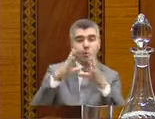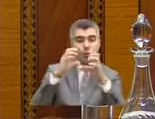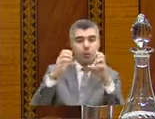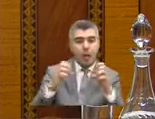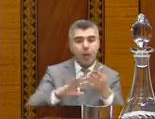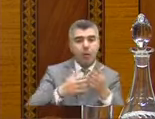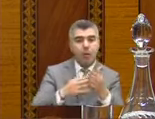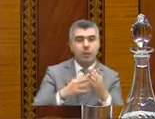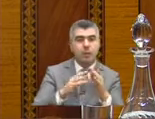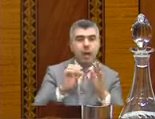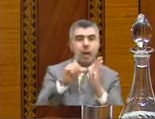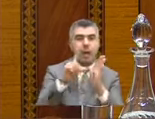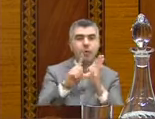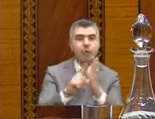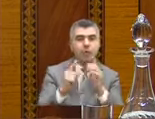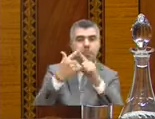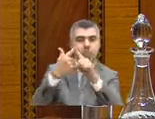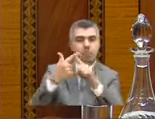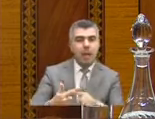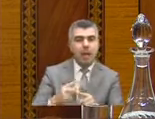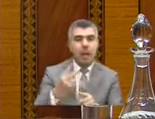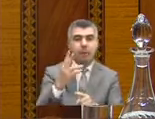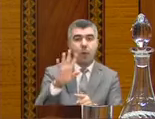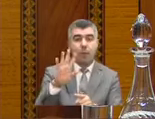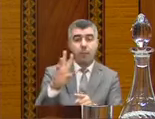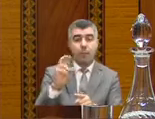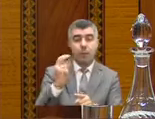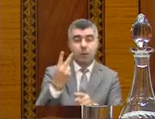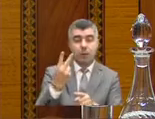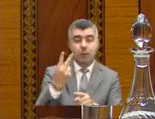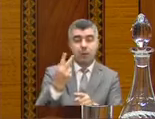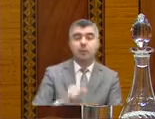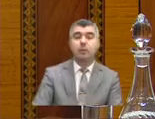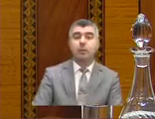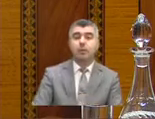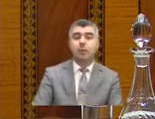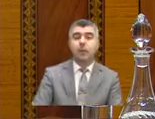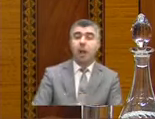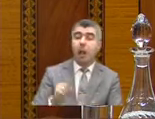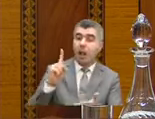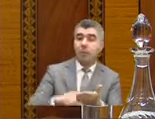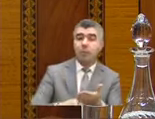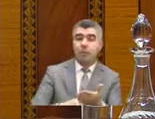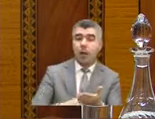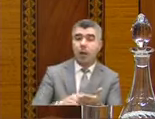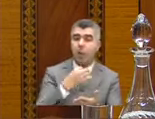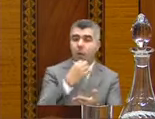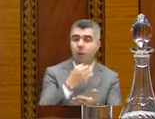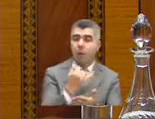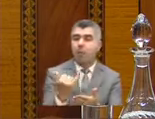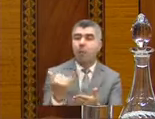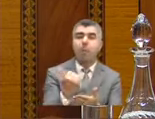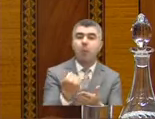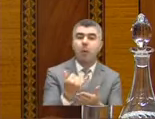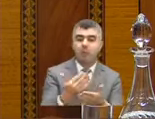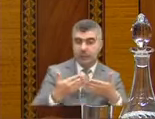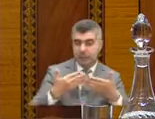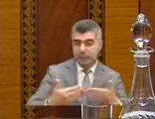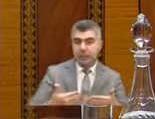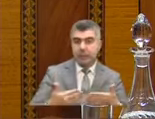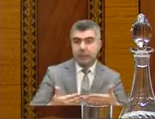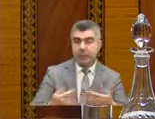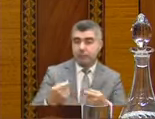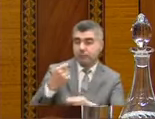المالية لسنة 2025 وتفاصيله، لابد من الوقوف أيضا عند أهم تطورات الظرفية